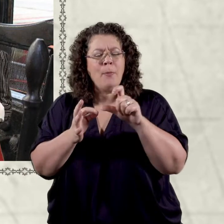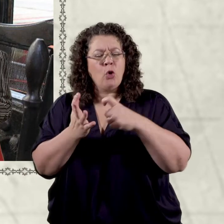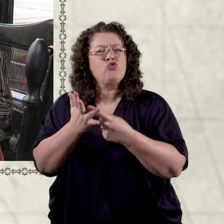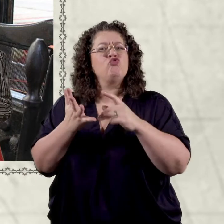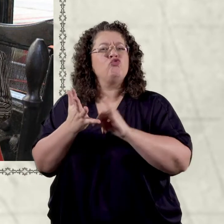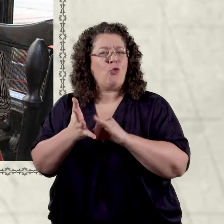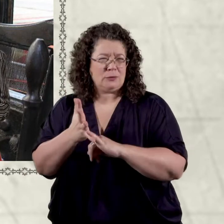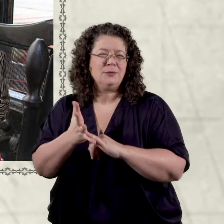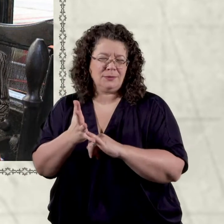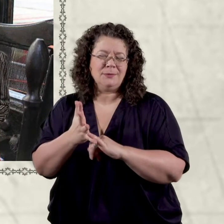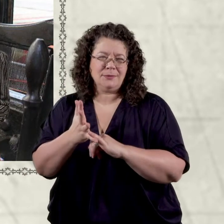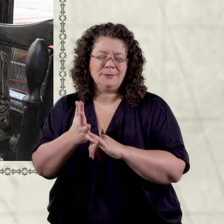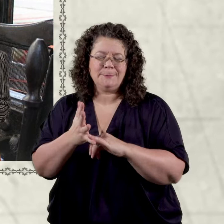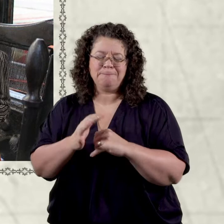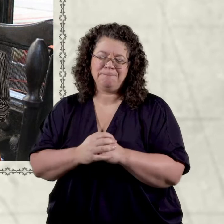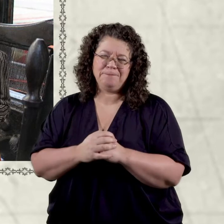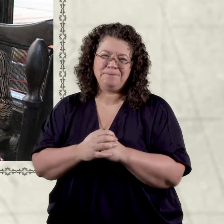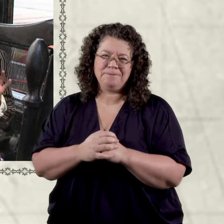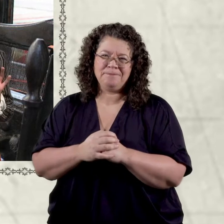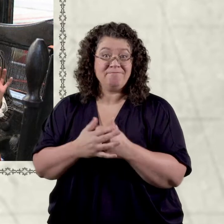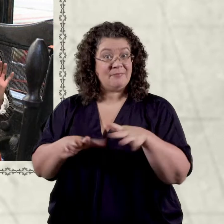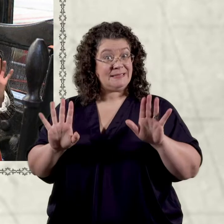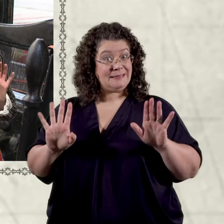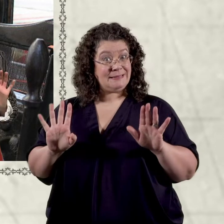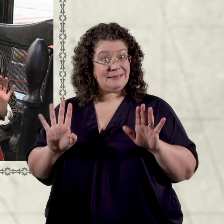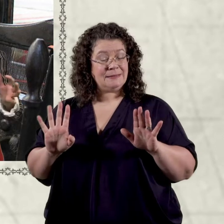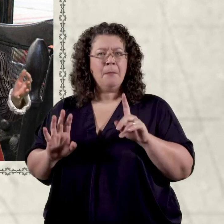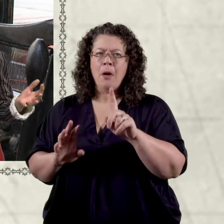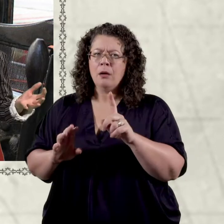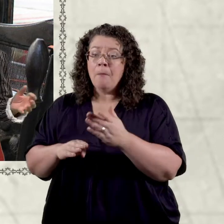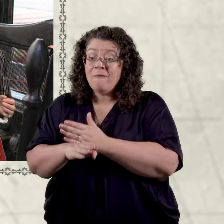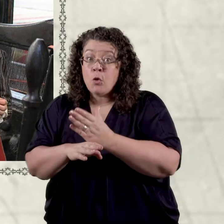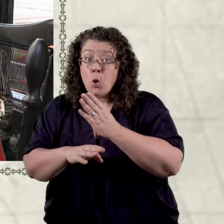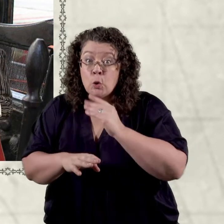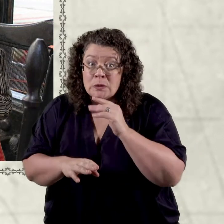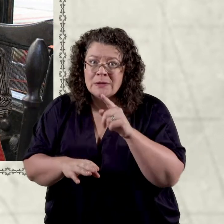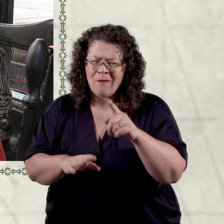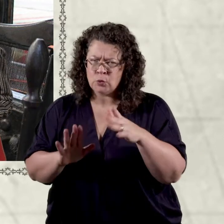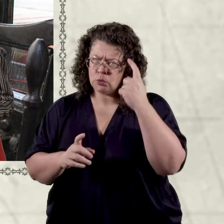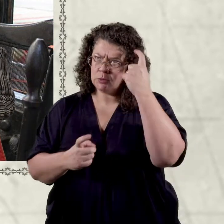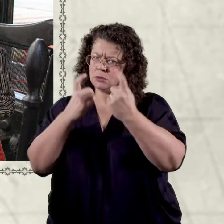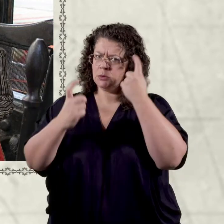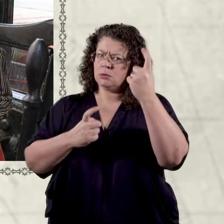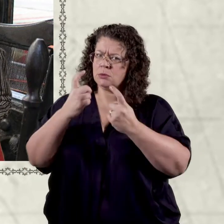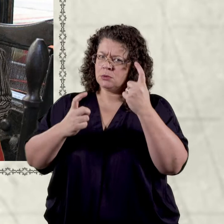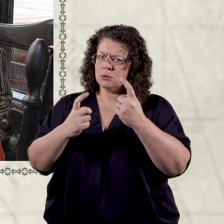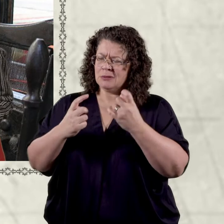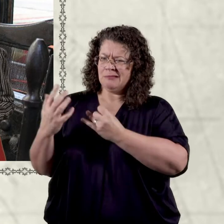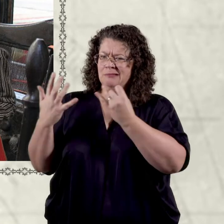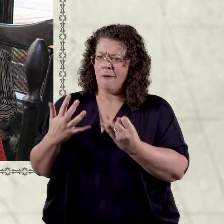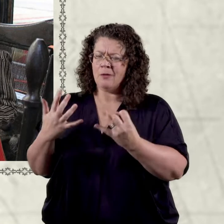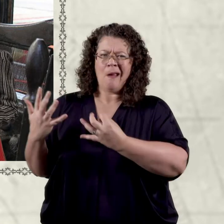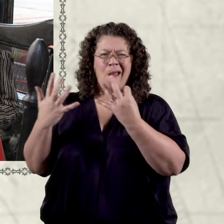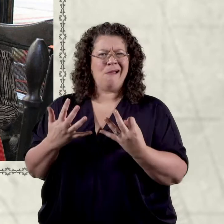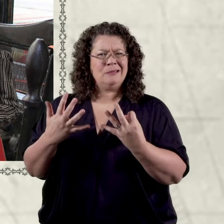A dyna ni, mae ganddoch chi frethyn. Ond cyn y gallwch chi ei ddefnyddio neu ei werthu, rhaid i chi